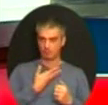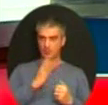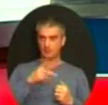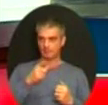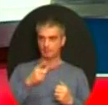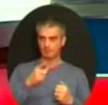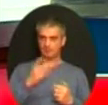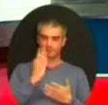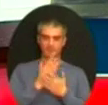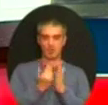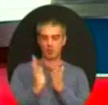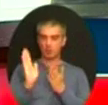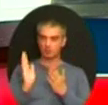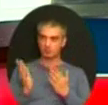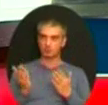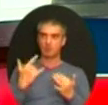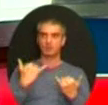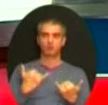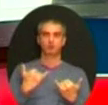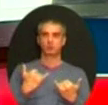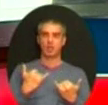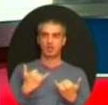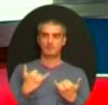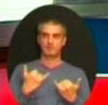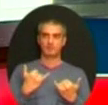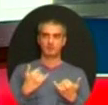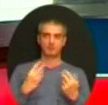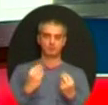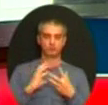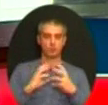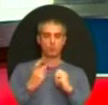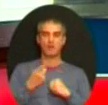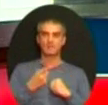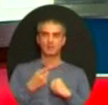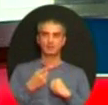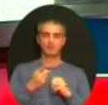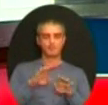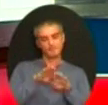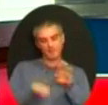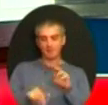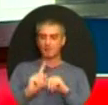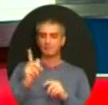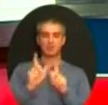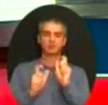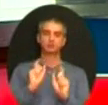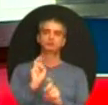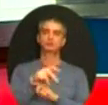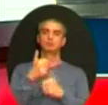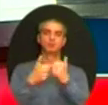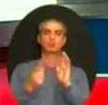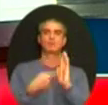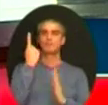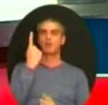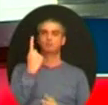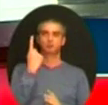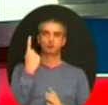אז את זה כבר הורידו. עכשיו השאירו משהו מעוות שמקפח את אלה שמתמודדים בפעם הראשונה. ואני אגיד